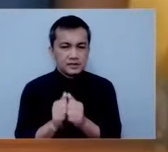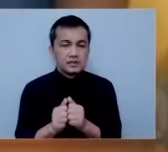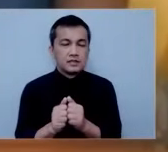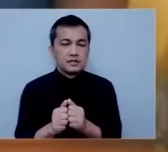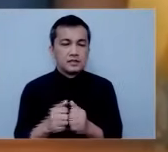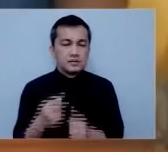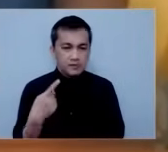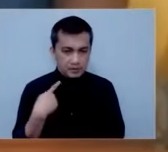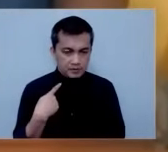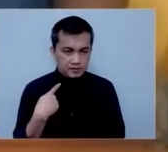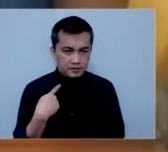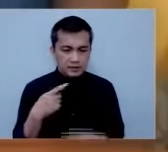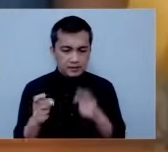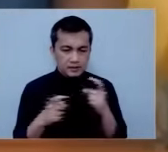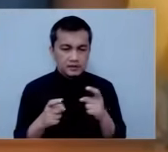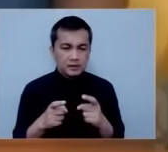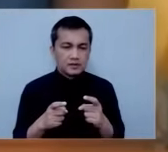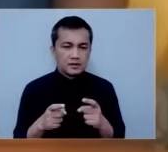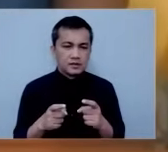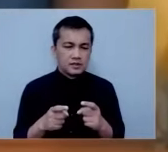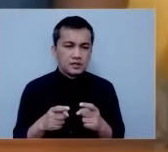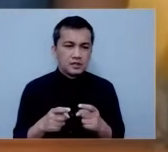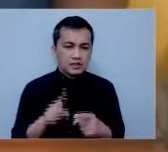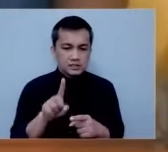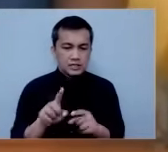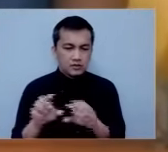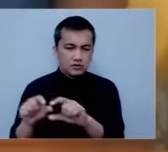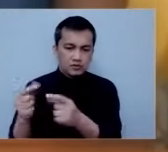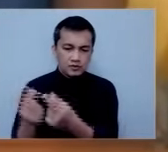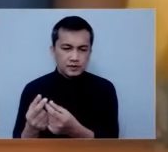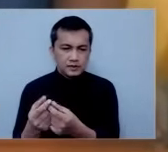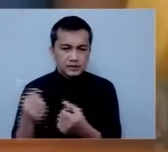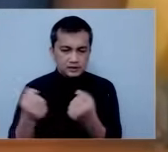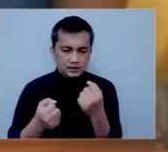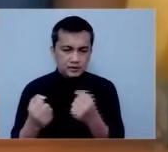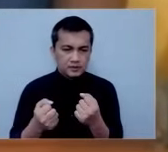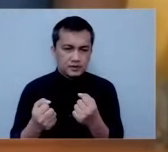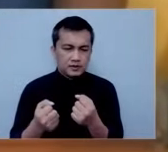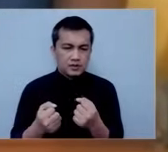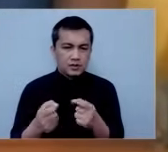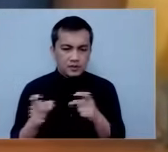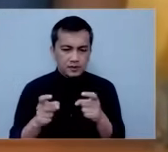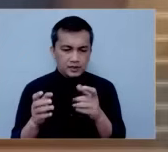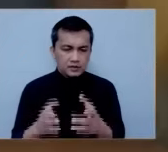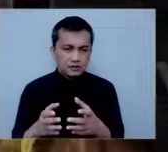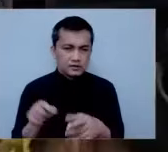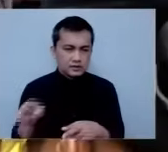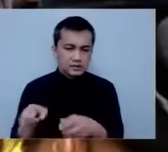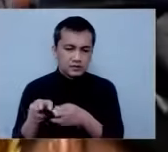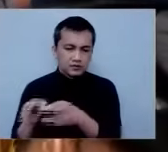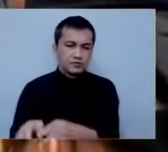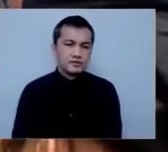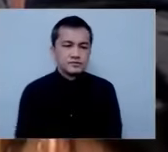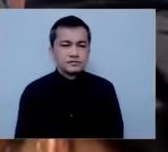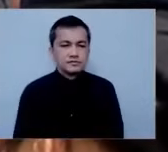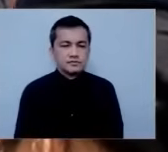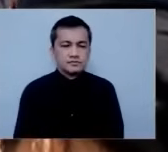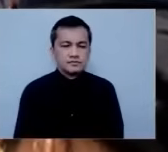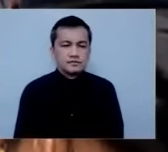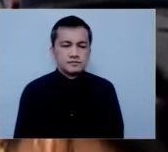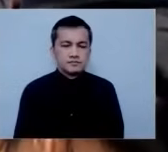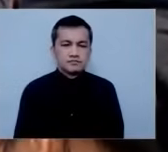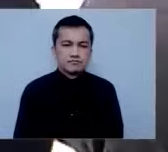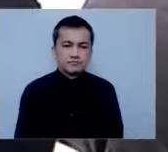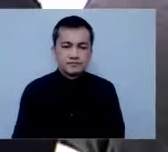ng management ng isang grupo ng mga drivers at saka operator sa isang rota. Sa kabila naman